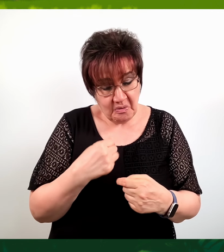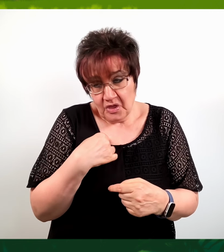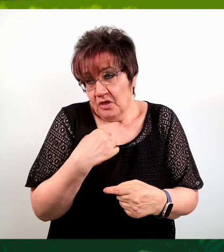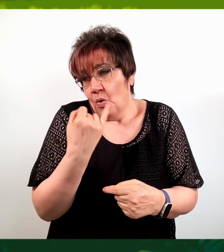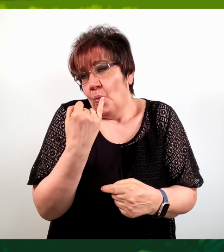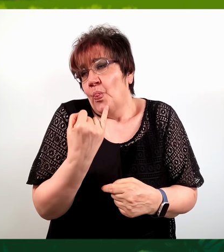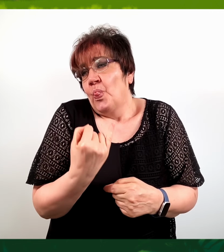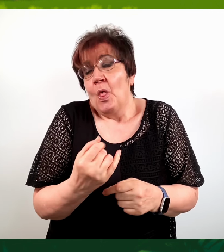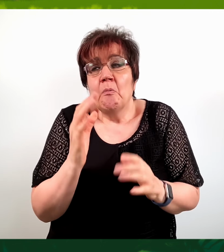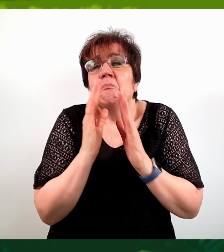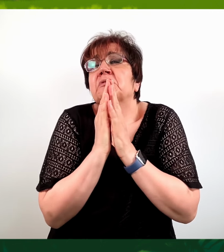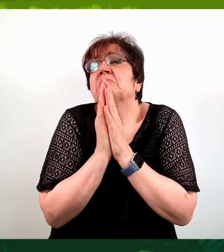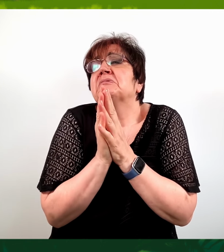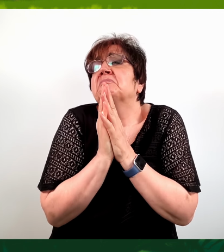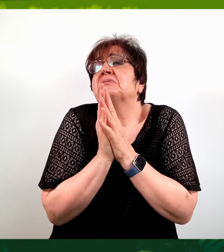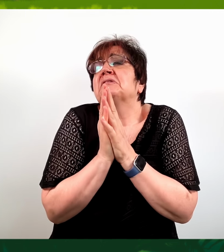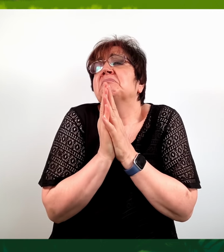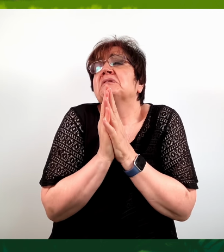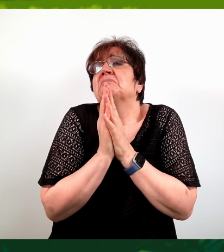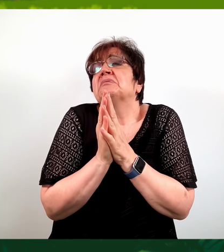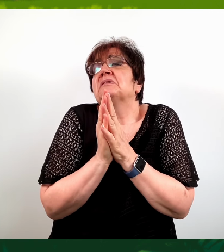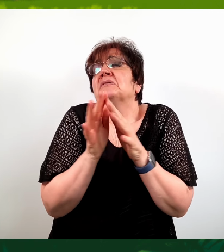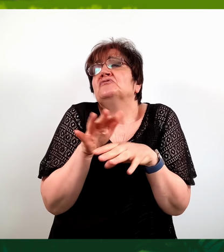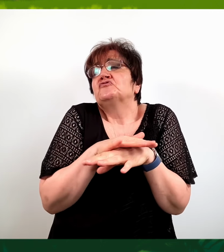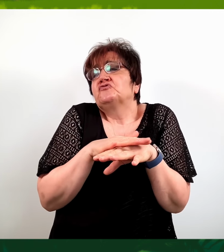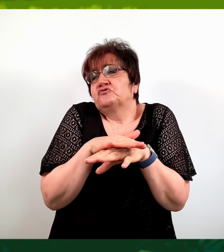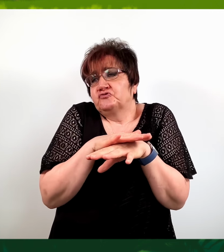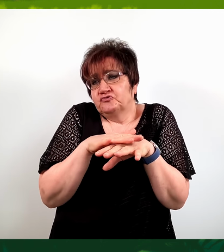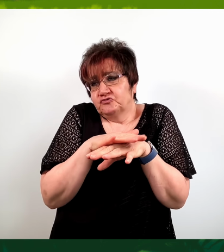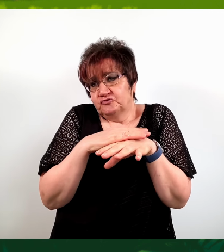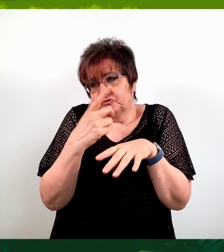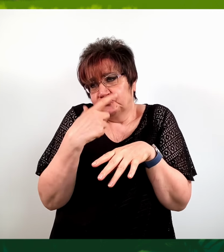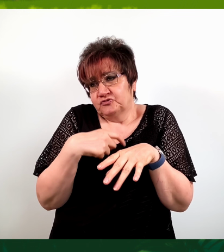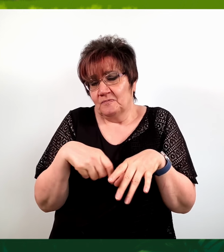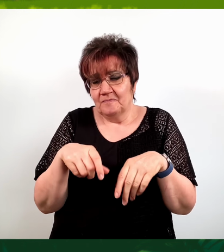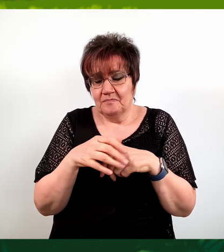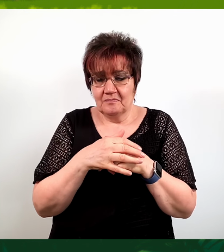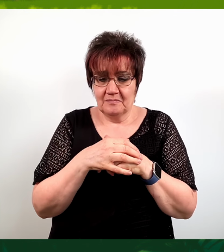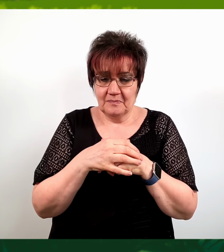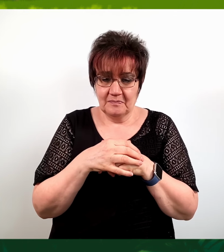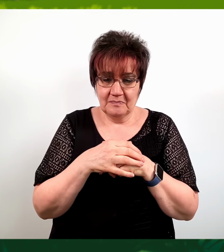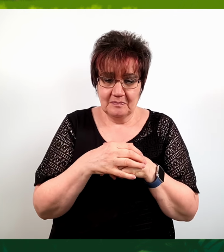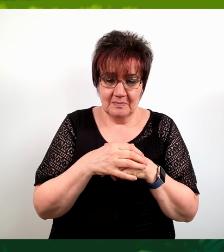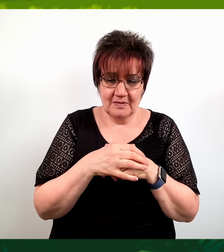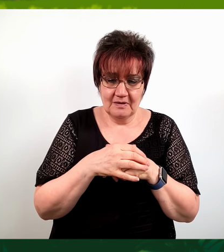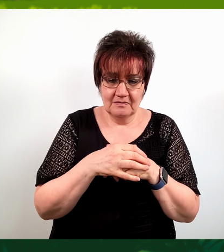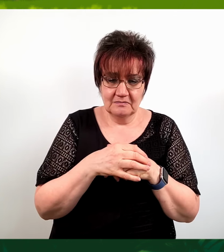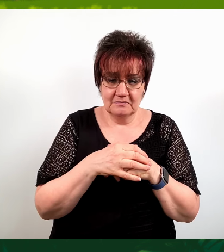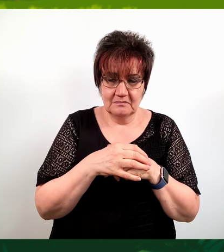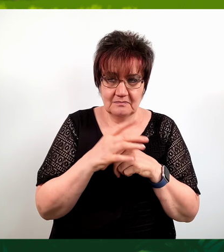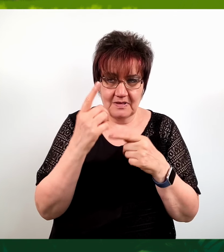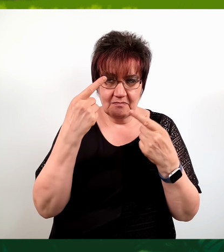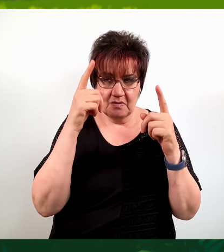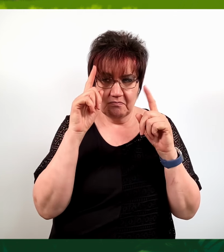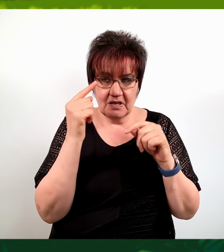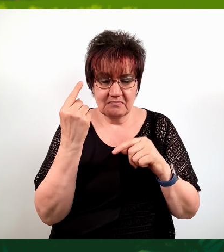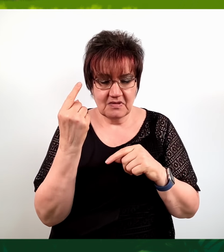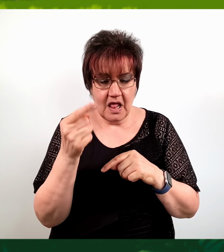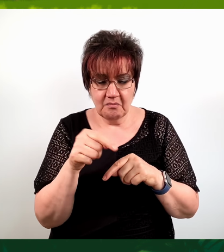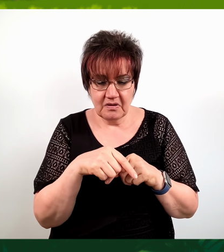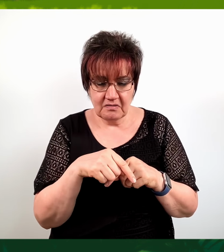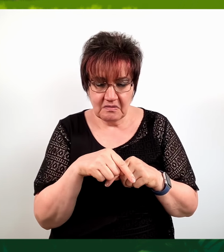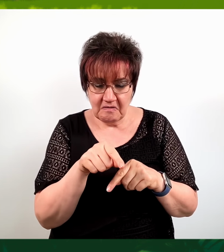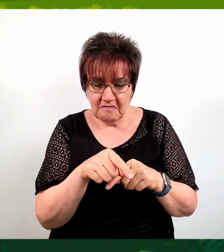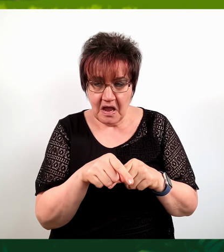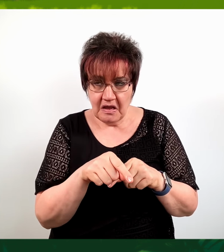den Rippen als ich. Bitte, bitte, bitte, bitte, verschont mich! Doch der Bär hörte